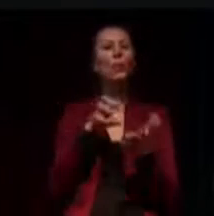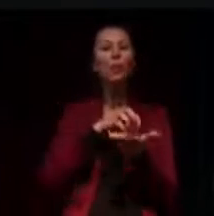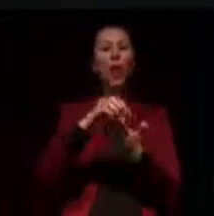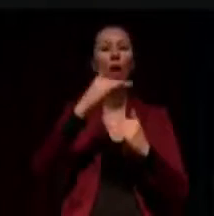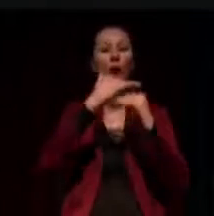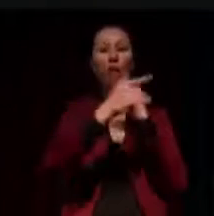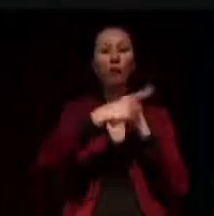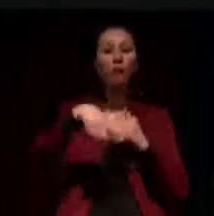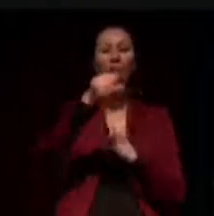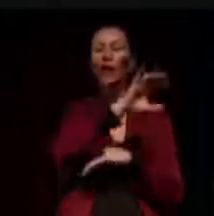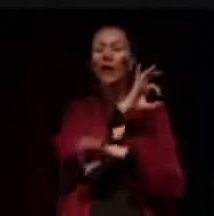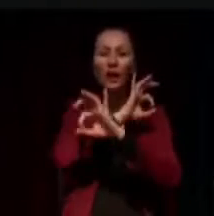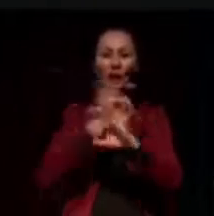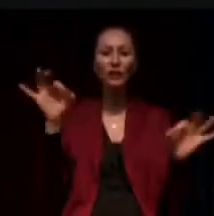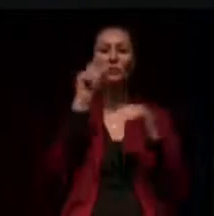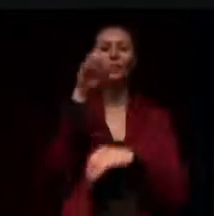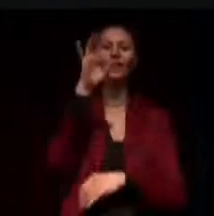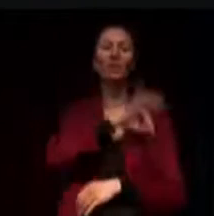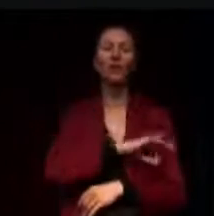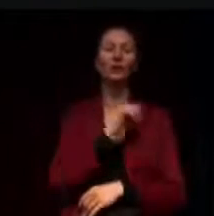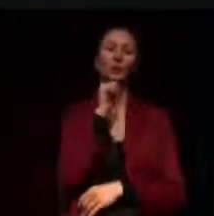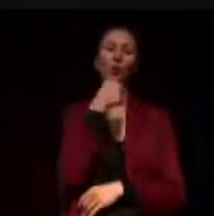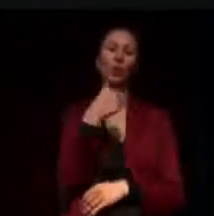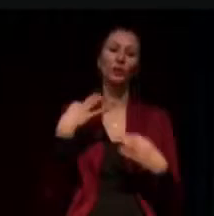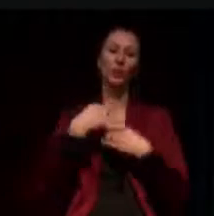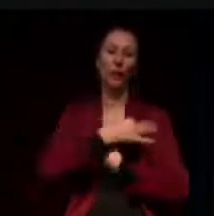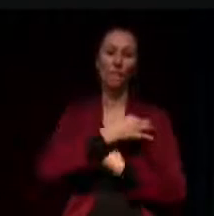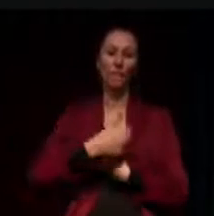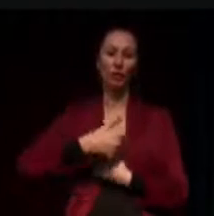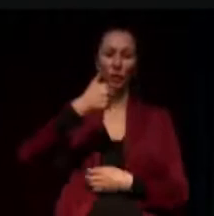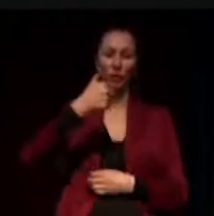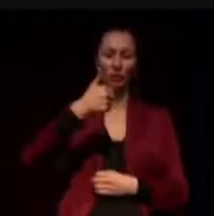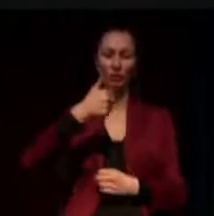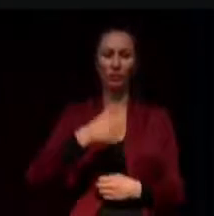bölge halkına hiç ama hiçbir faydası yok Sayın Başkan.